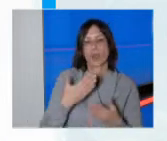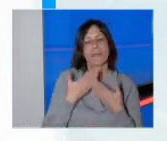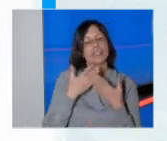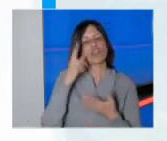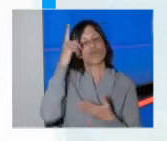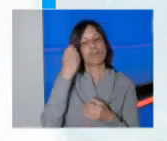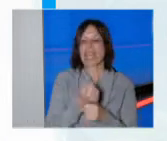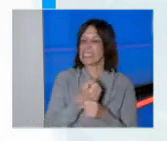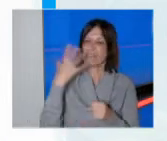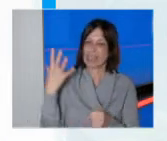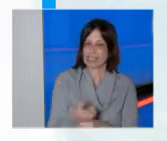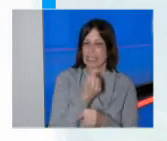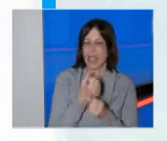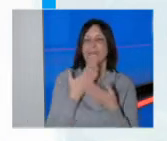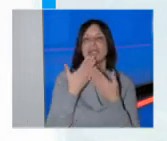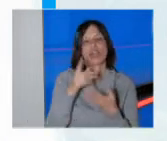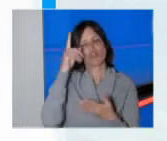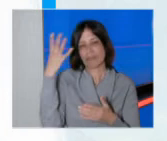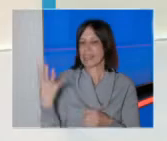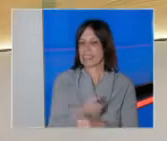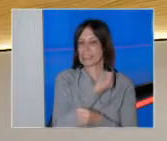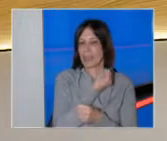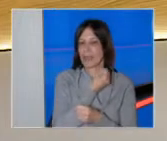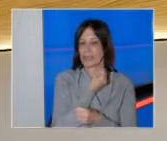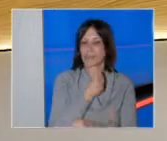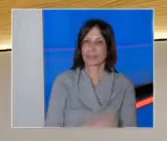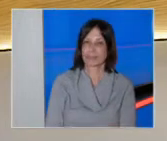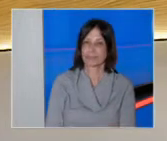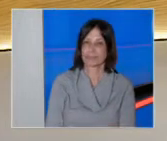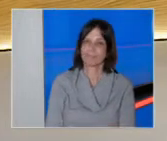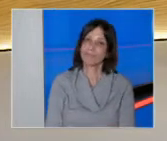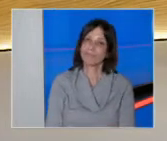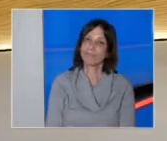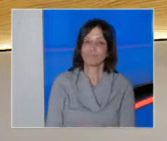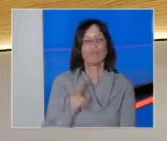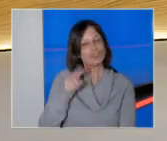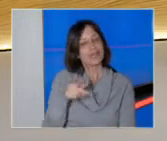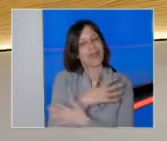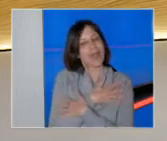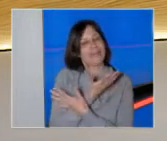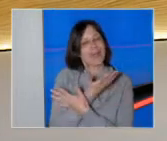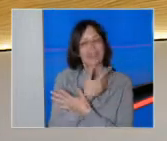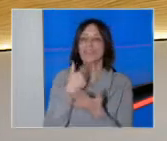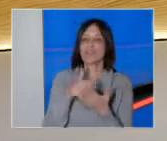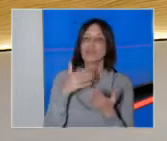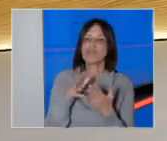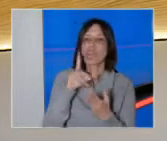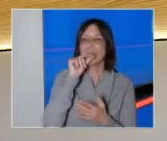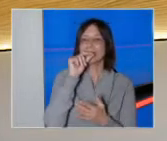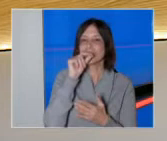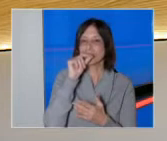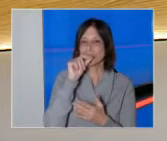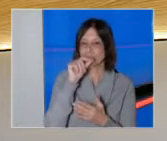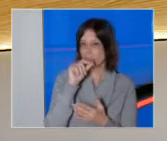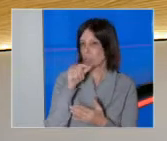השם נעשה ונצליח, בעזרת השם ננצח. יש בהם אהבה. אנחנו ממשיכים בציוצים, ג'וש בריינר